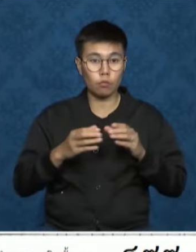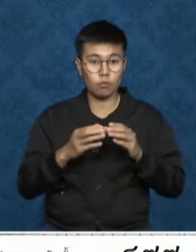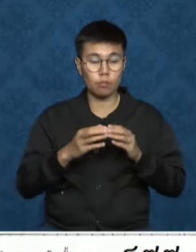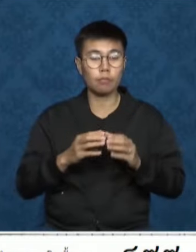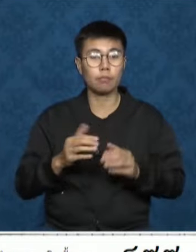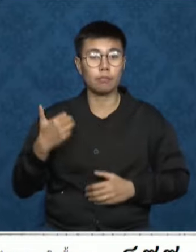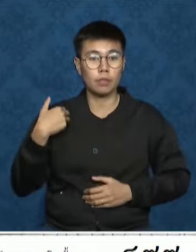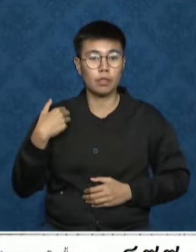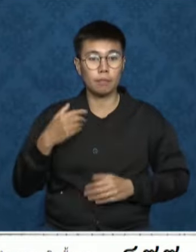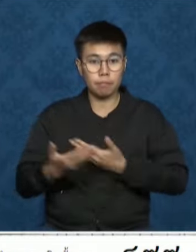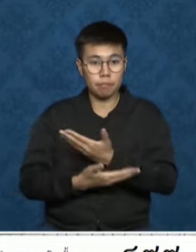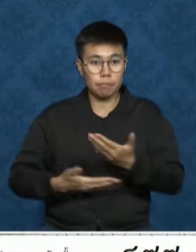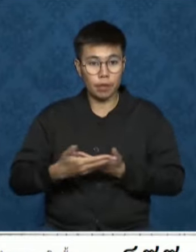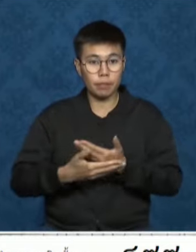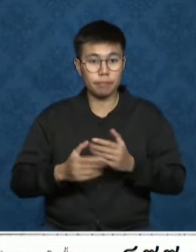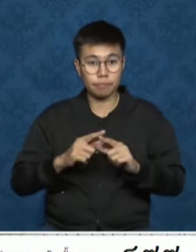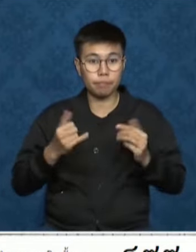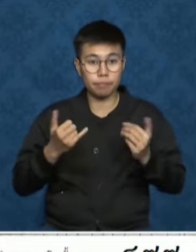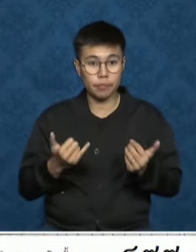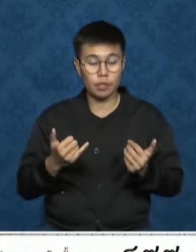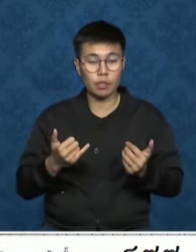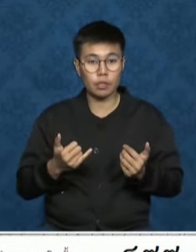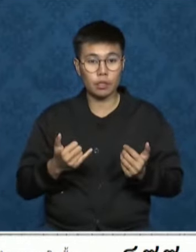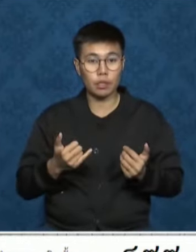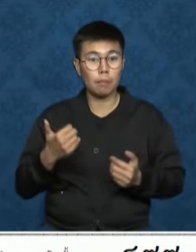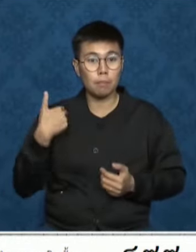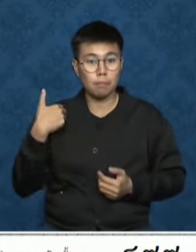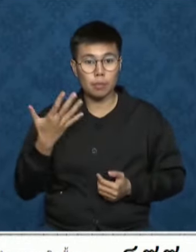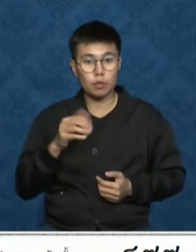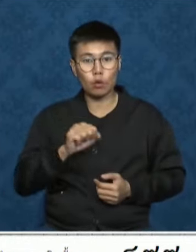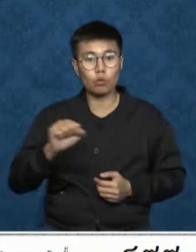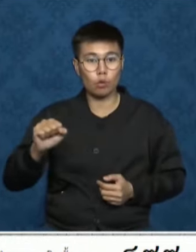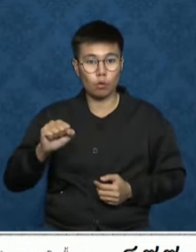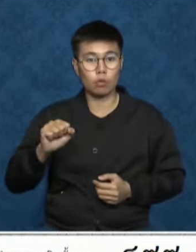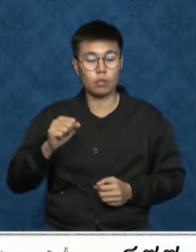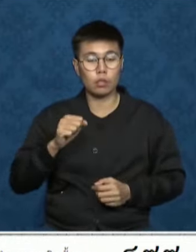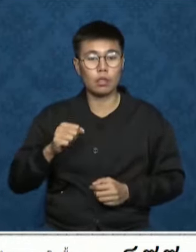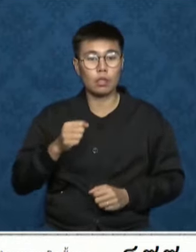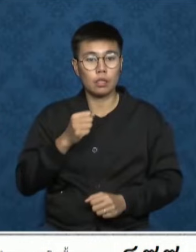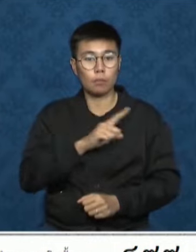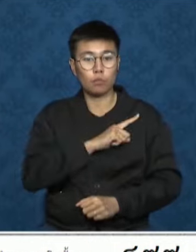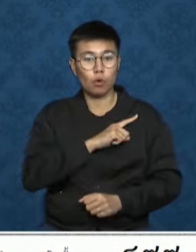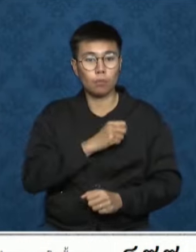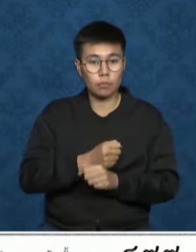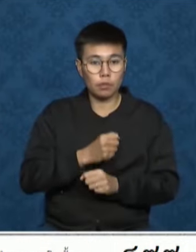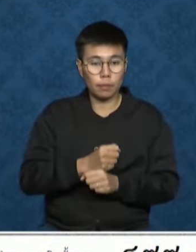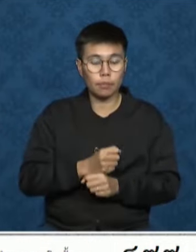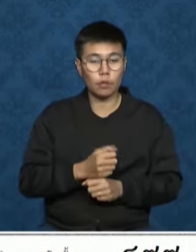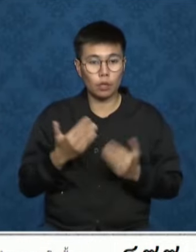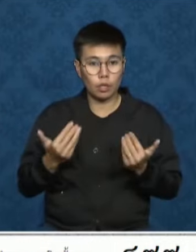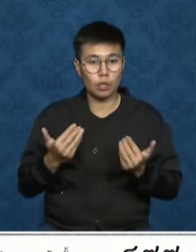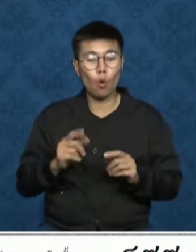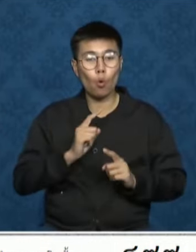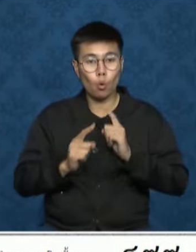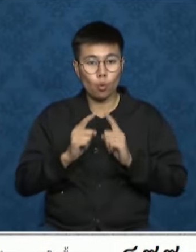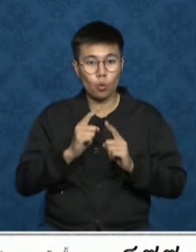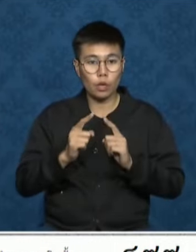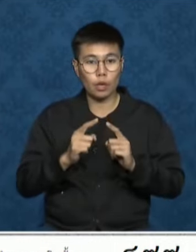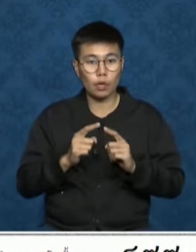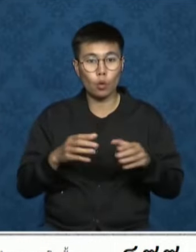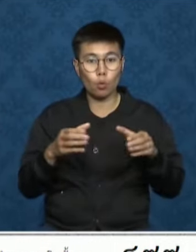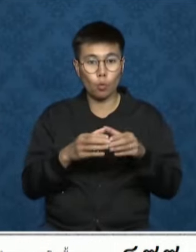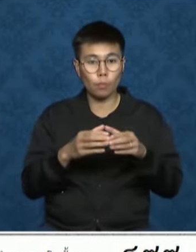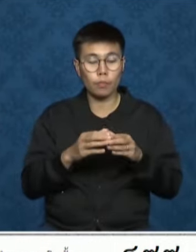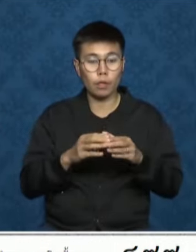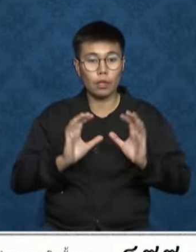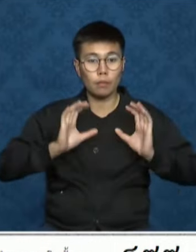partก็เดียวกจะไม่มีสอๆเพียพอนการทจะไปทําหน Audreyกเลยคูยก ในชวปรัฐบานครัว่าผมเอง